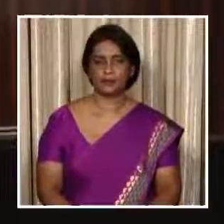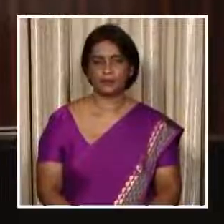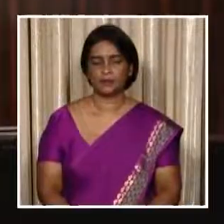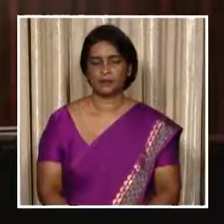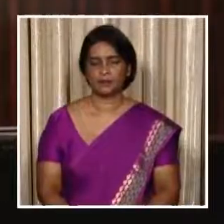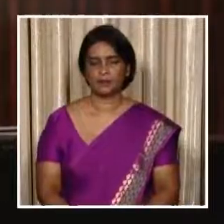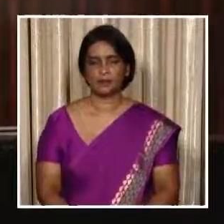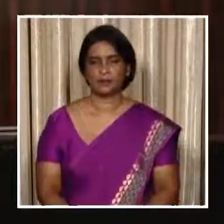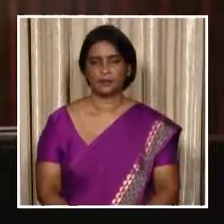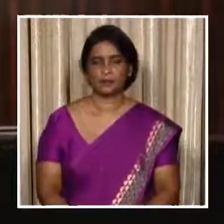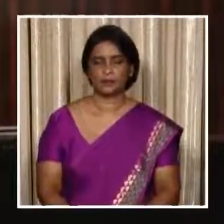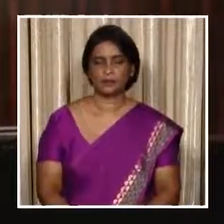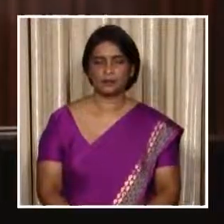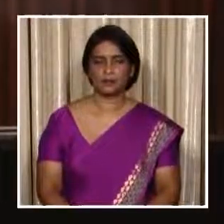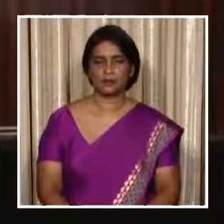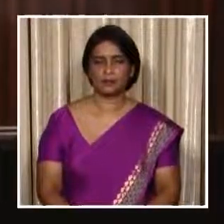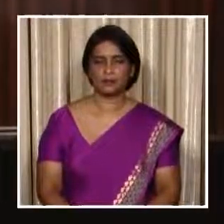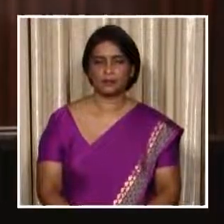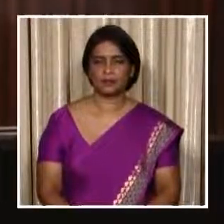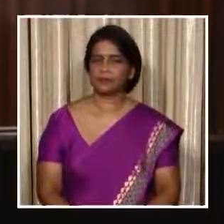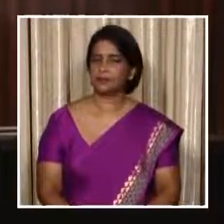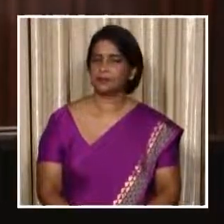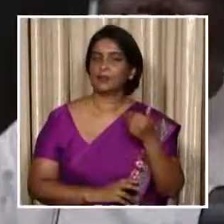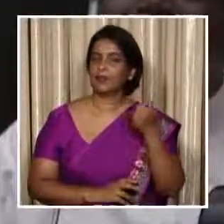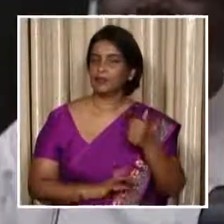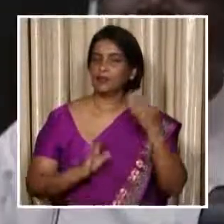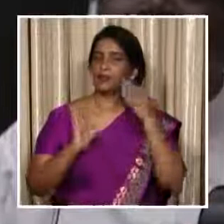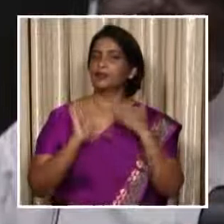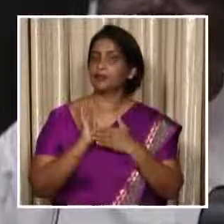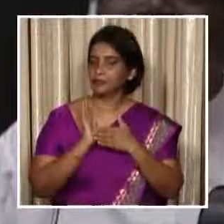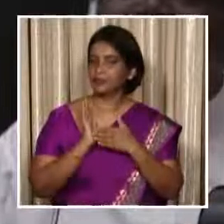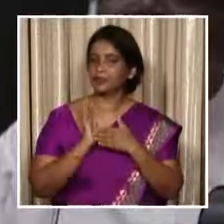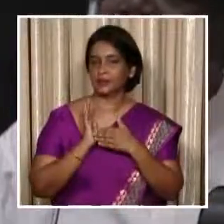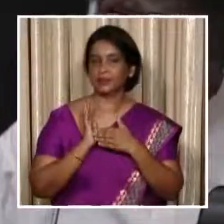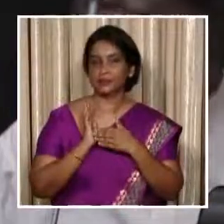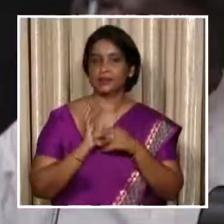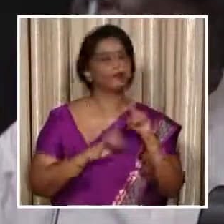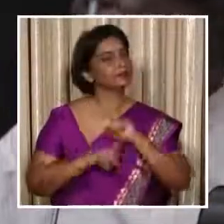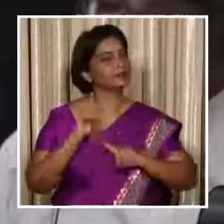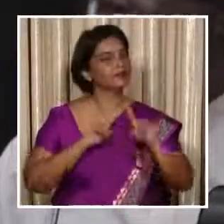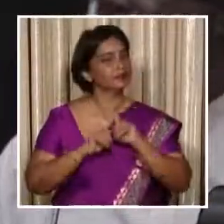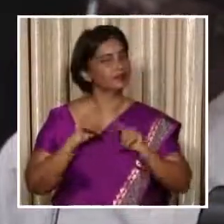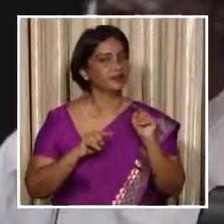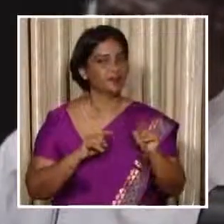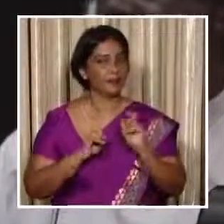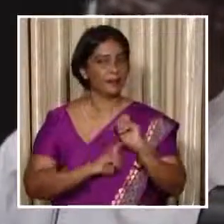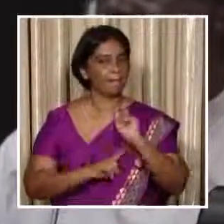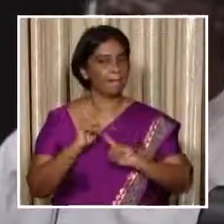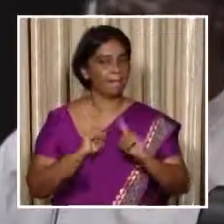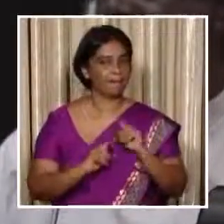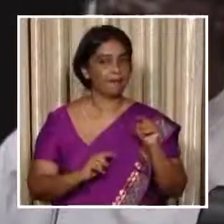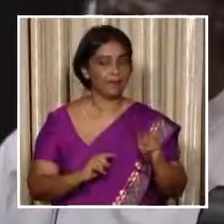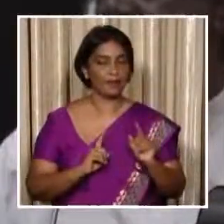குறித்து அவர் என்ன நடவடிக்கைகளை எடுத்துள்ளார் என கேள்வி எழுப்பினார். இதன்போது எழுந்து உரையாற்றிய அமைச்சர் மஹிந்த அமரவீர,